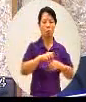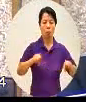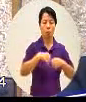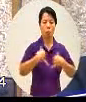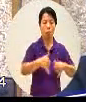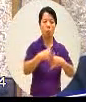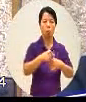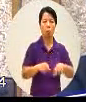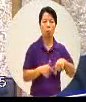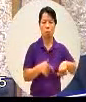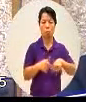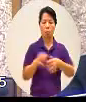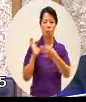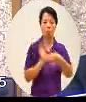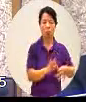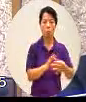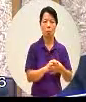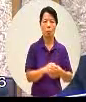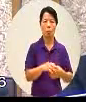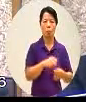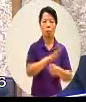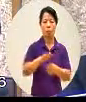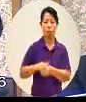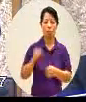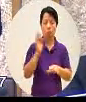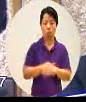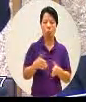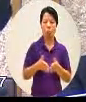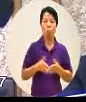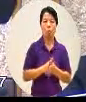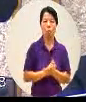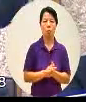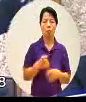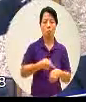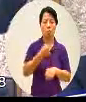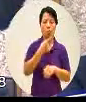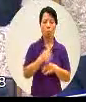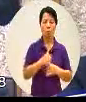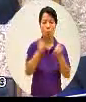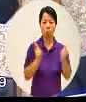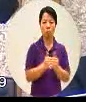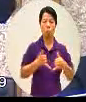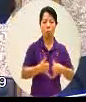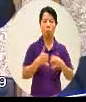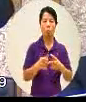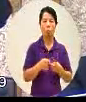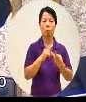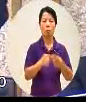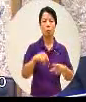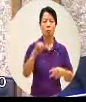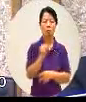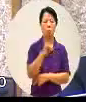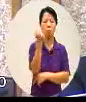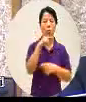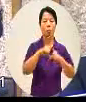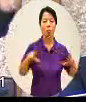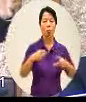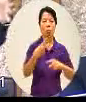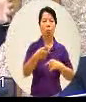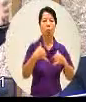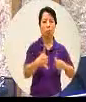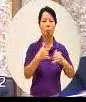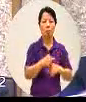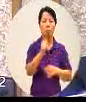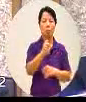向的部分会接续来把整个完成。所以从我们的民族路到义大二路高52，这